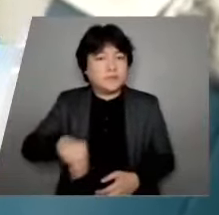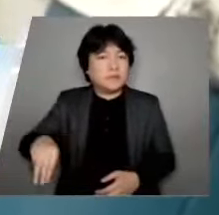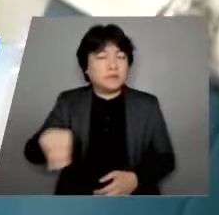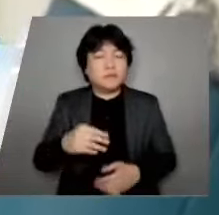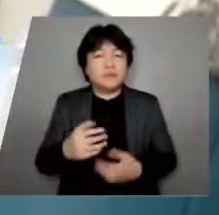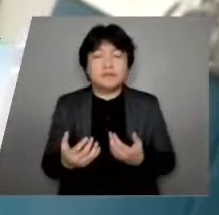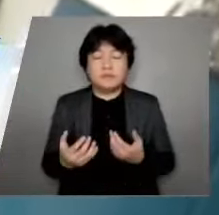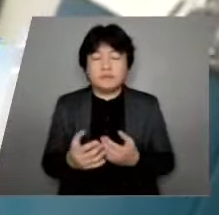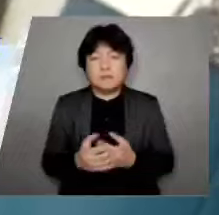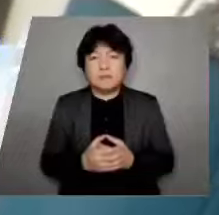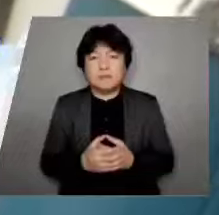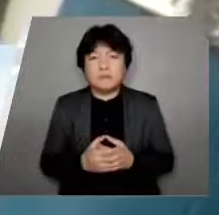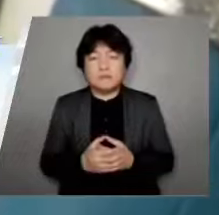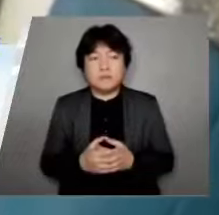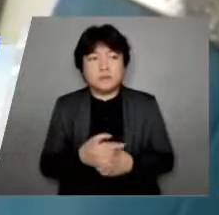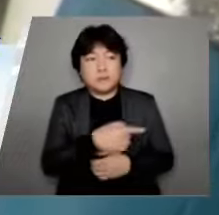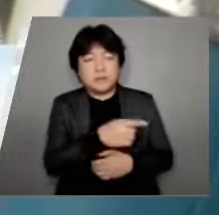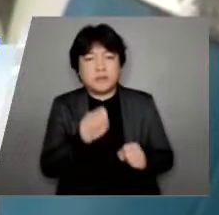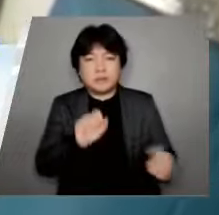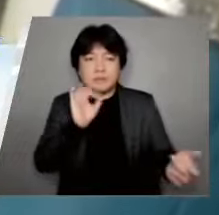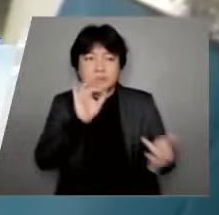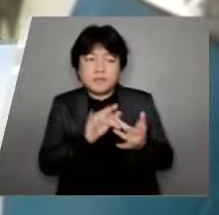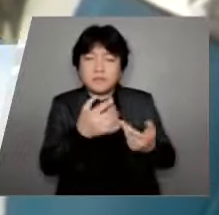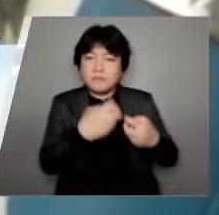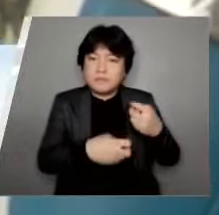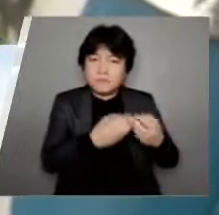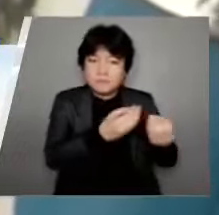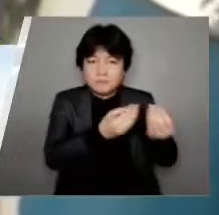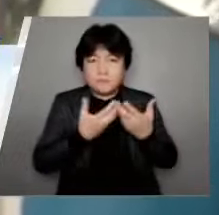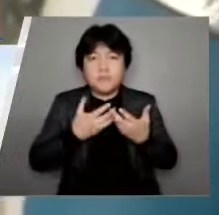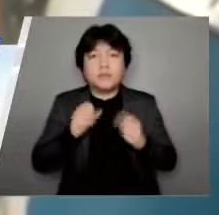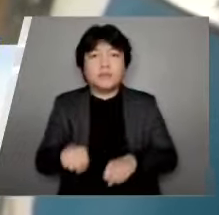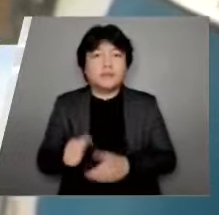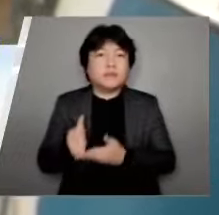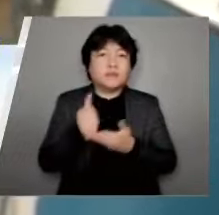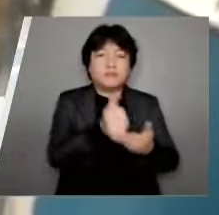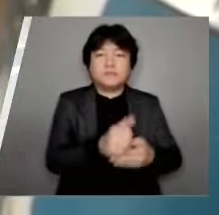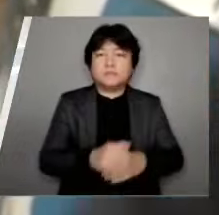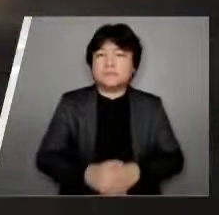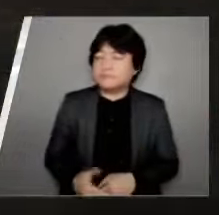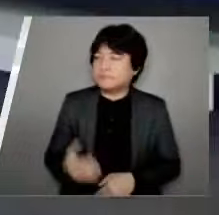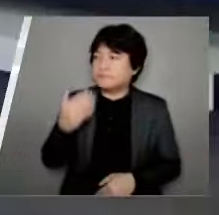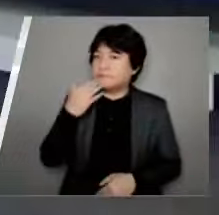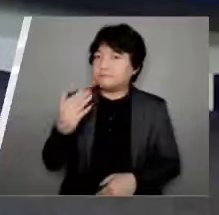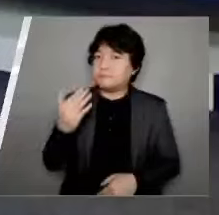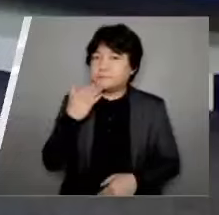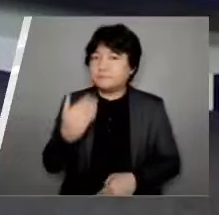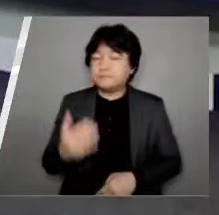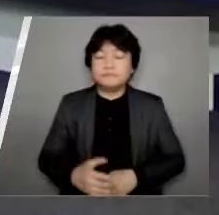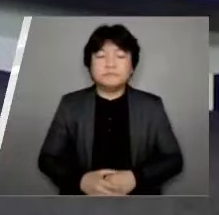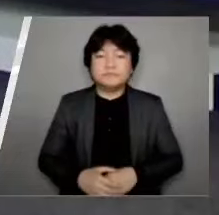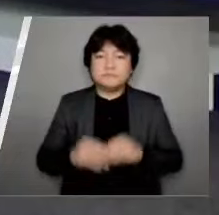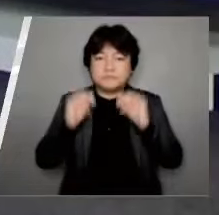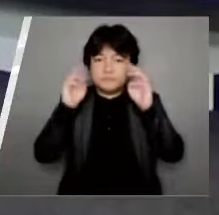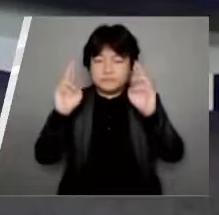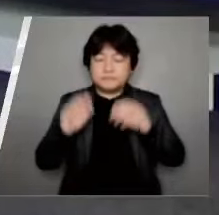kung nasaan sila at kung ano po ang problema. Okay. Maraming salamat po, Malabon City Mayor Jeannie